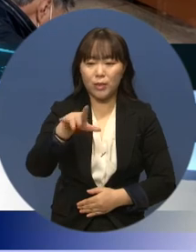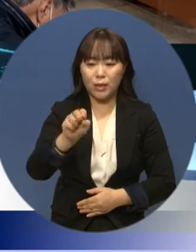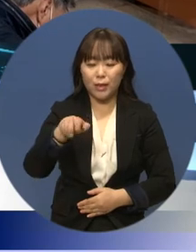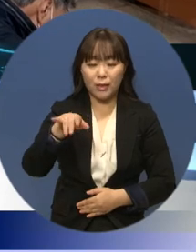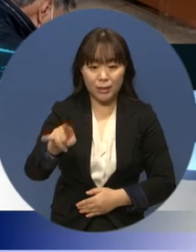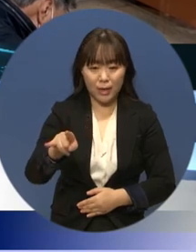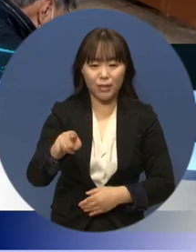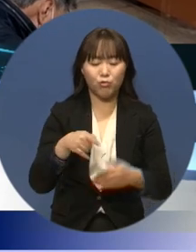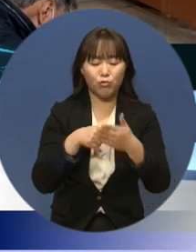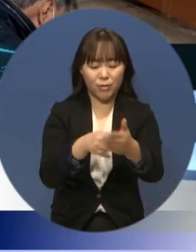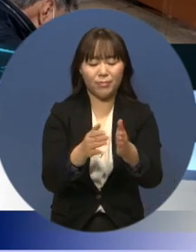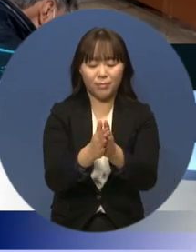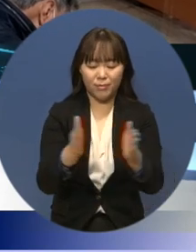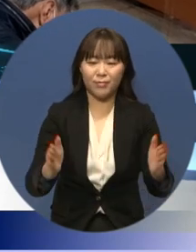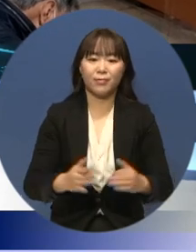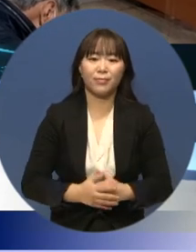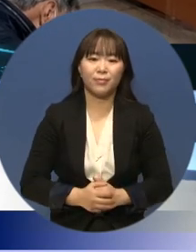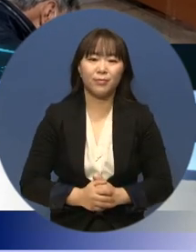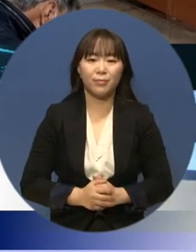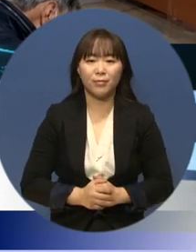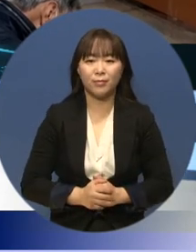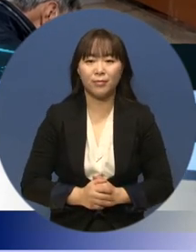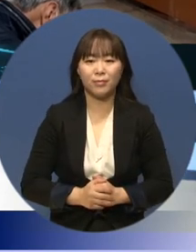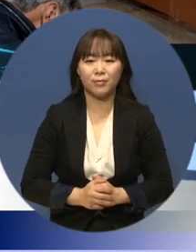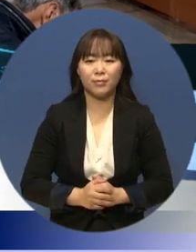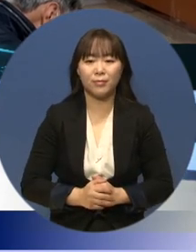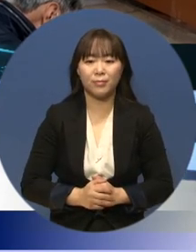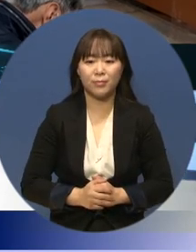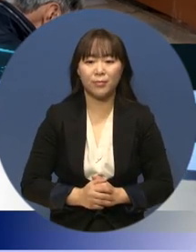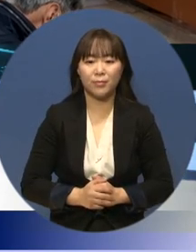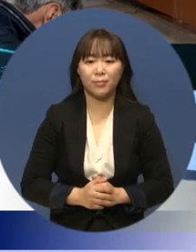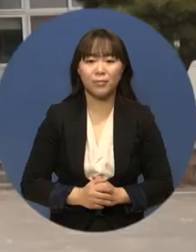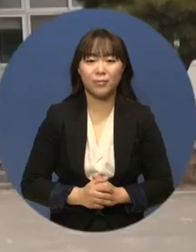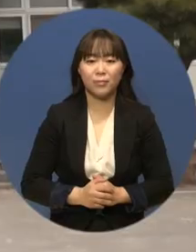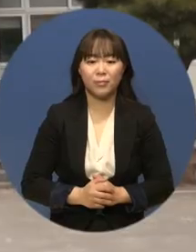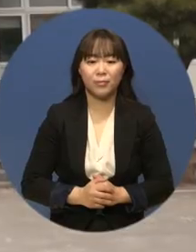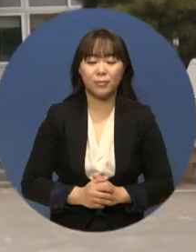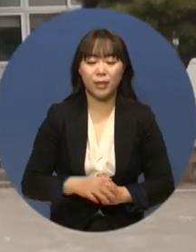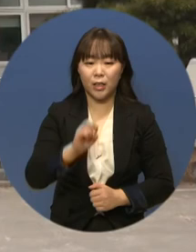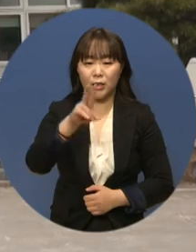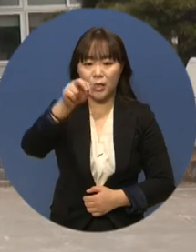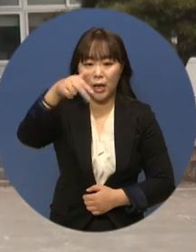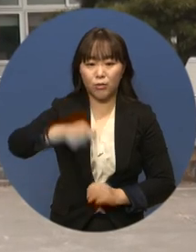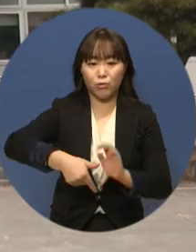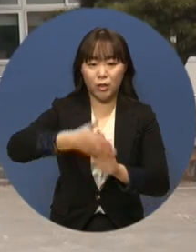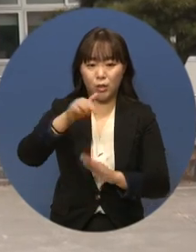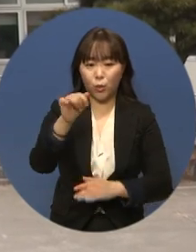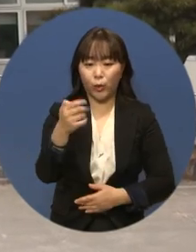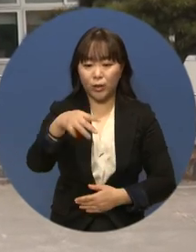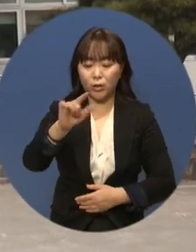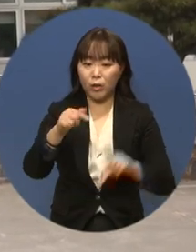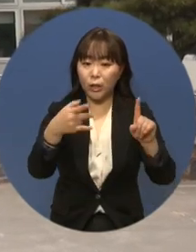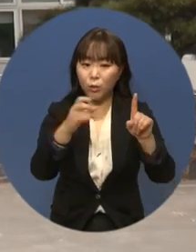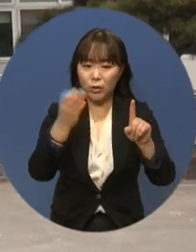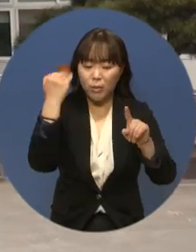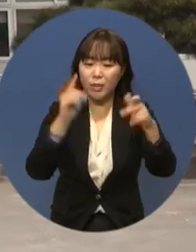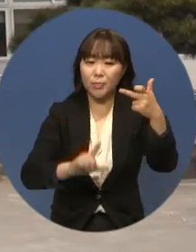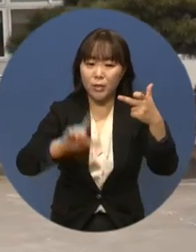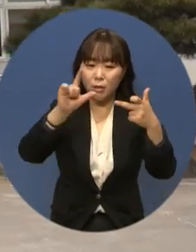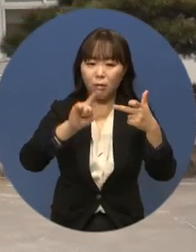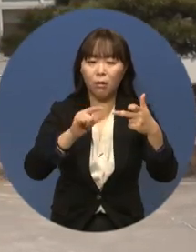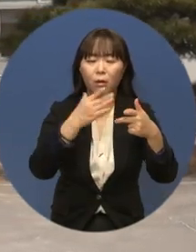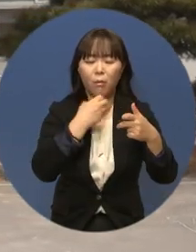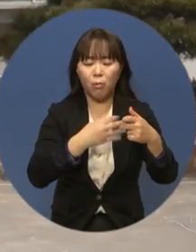추진에 나섰습니다. 자세한 내용 정우선 기자가 전합니다. 양주시 회천일동은 지난 17일